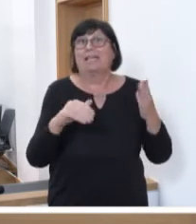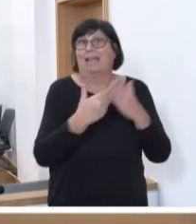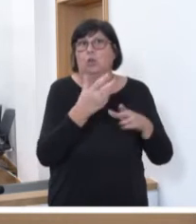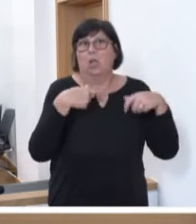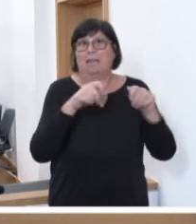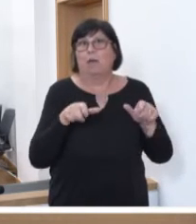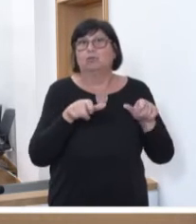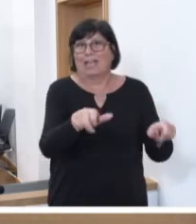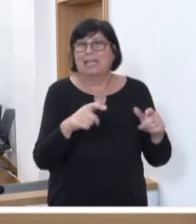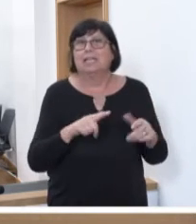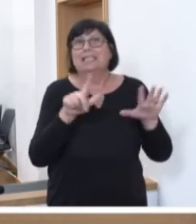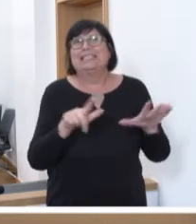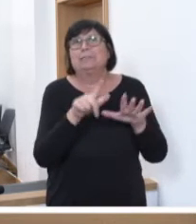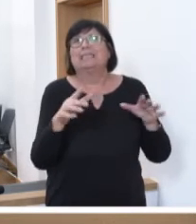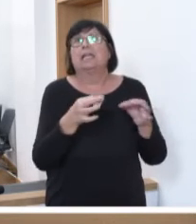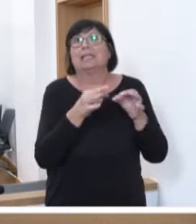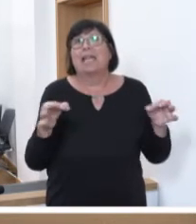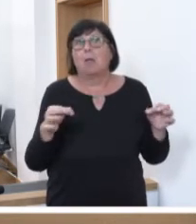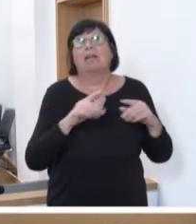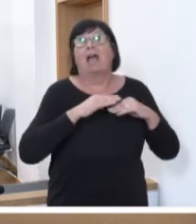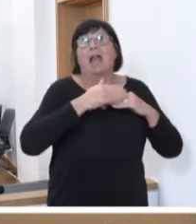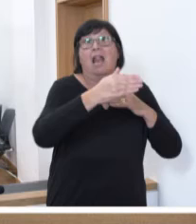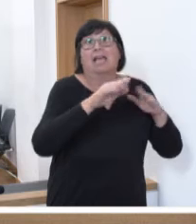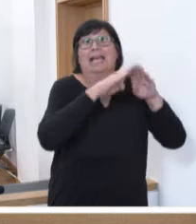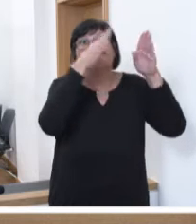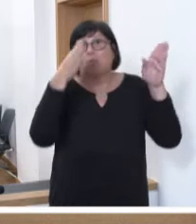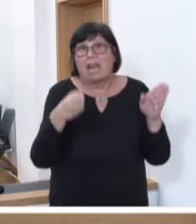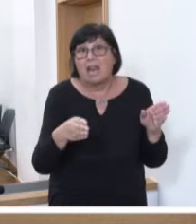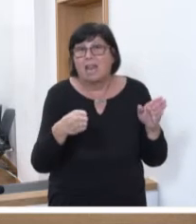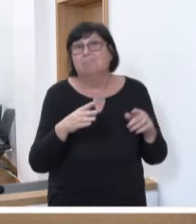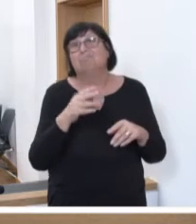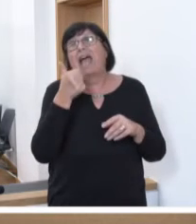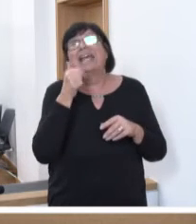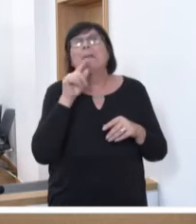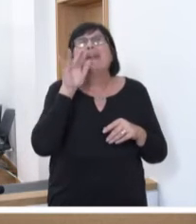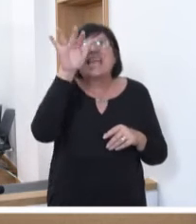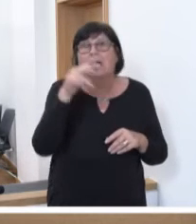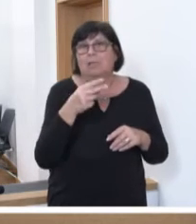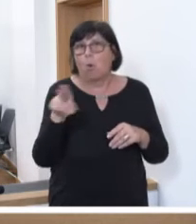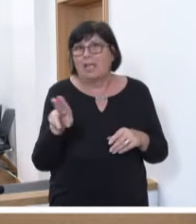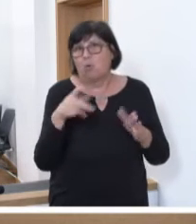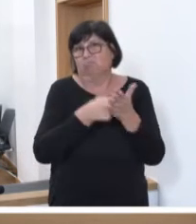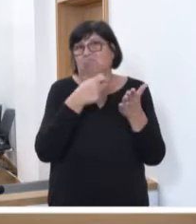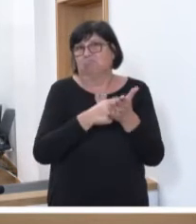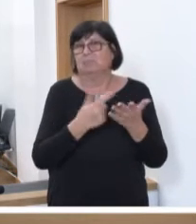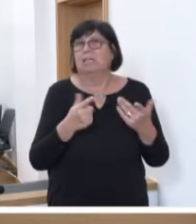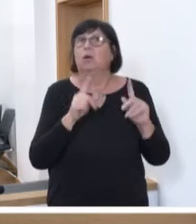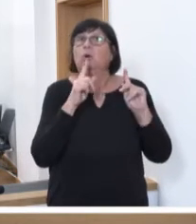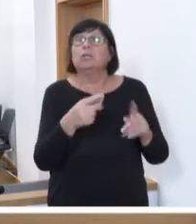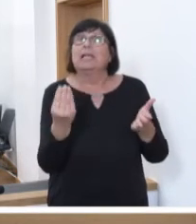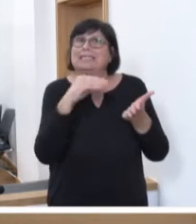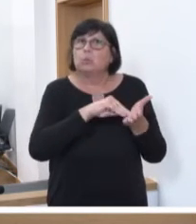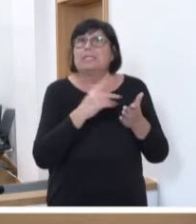mit einem 17 Kilometer langen Tunnel, die nach ersten Schätzungen mit mindestens 1 Milliarde Euro zu veranschlagen sind, sowie die